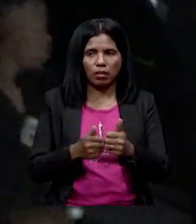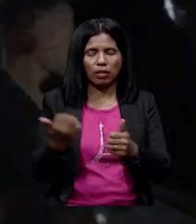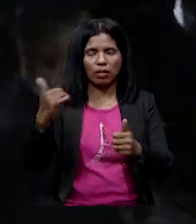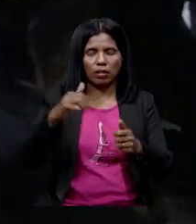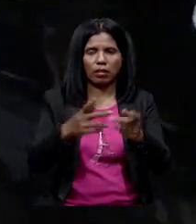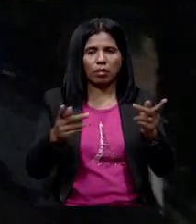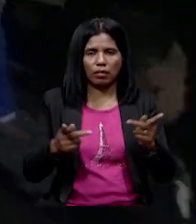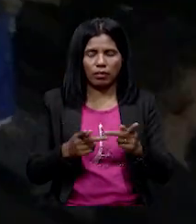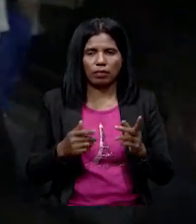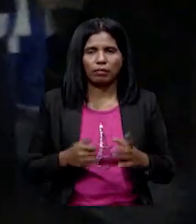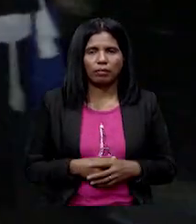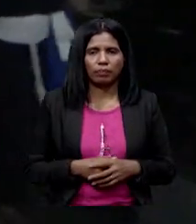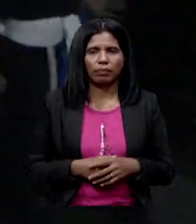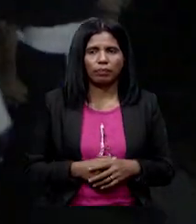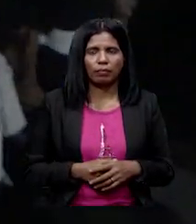abairo.